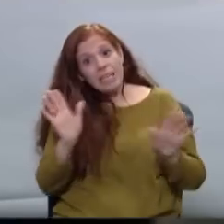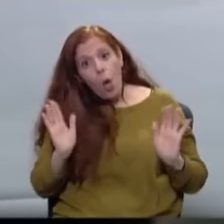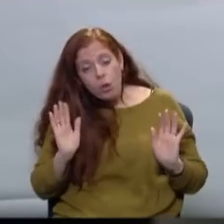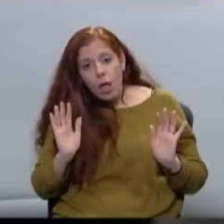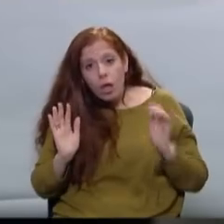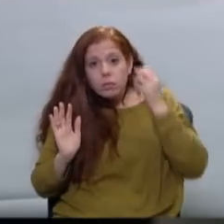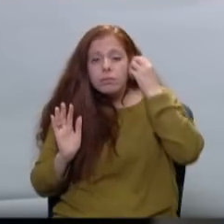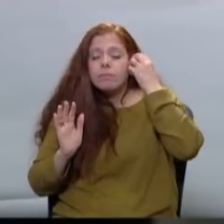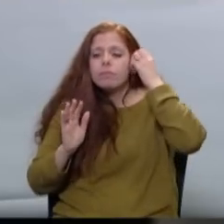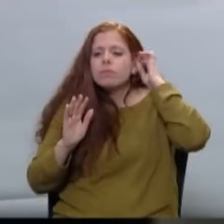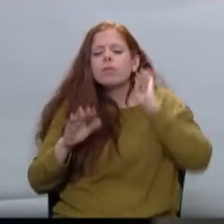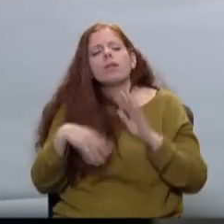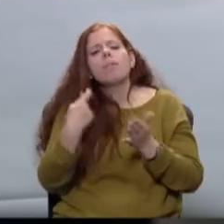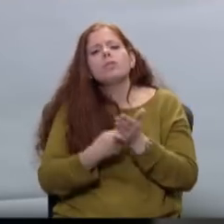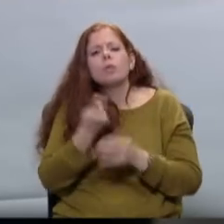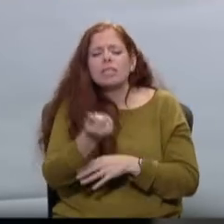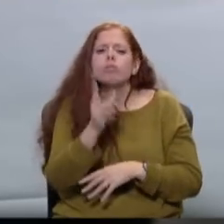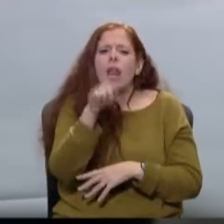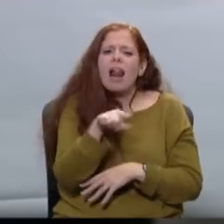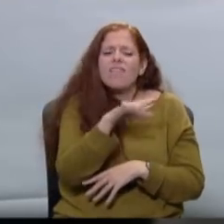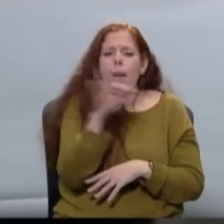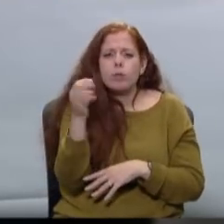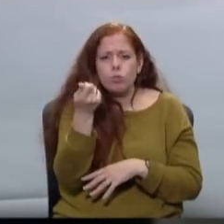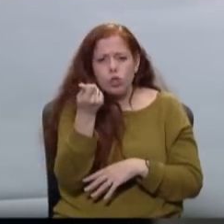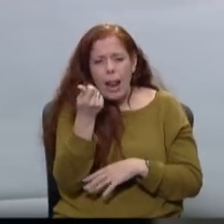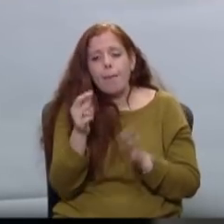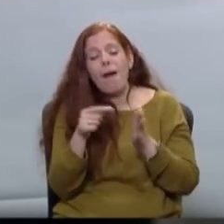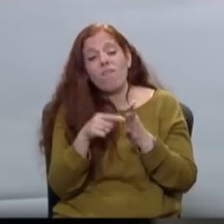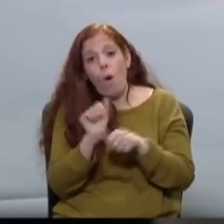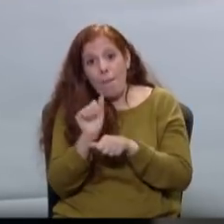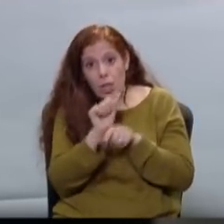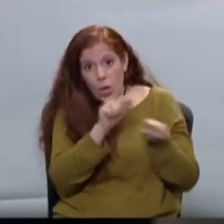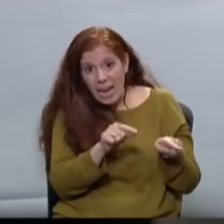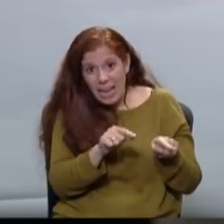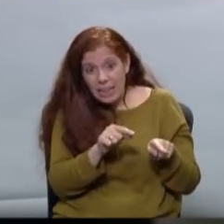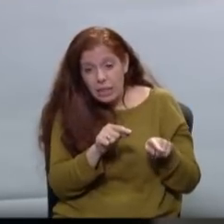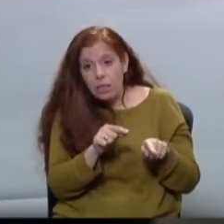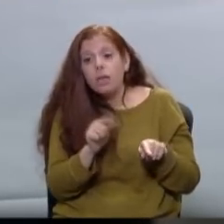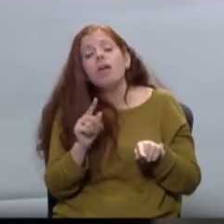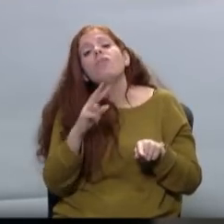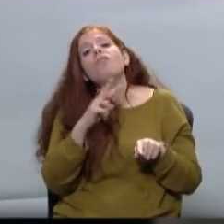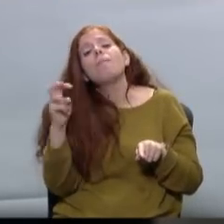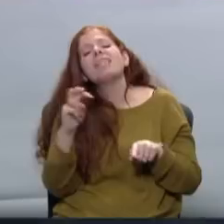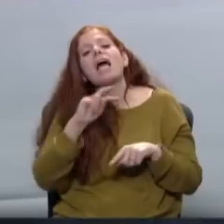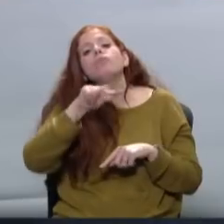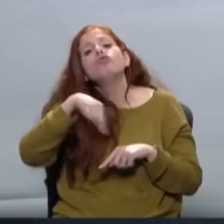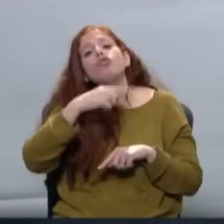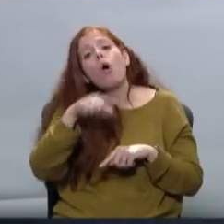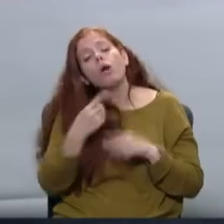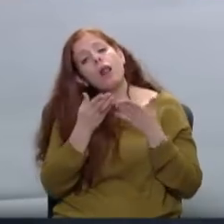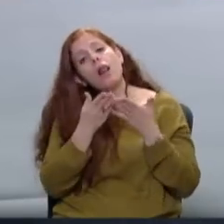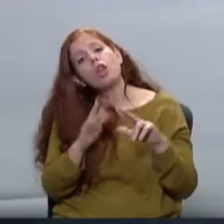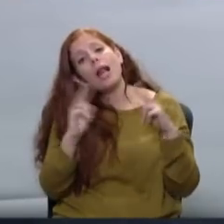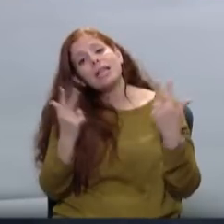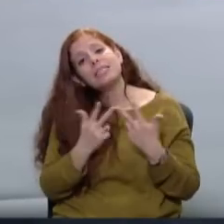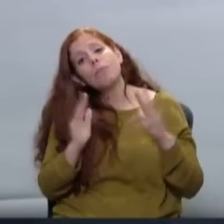השתת פיצוי כספי בסך 1,500 שקלים עבור המתלוננת, ו-200 שעות לתועלת הציבור.